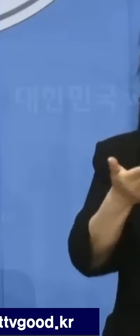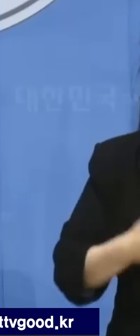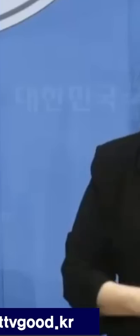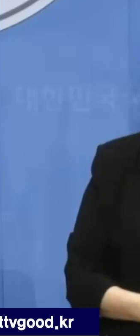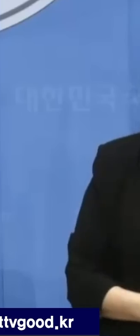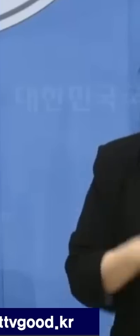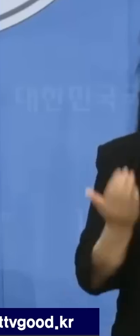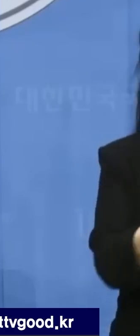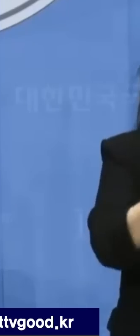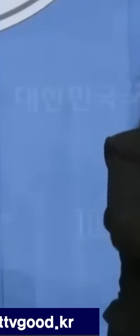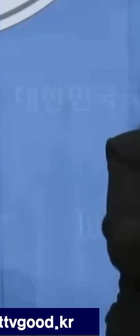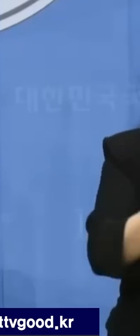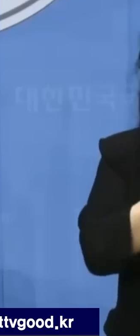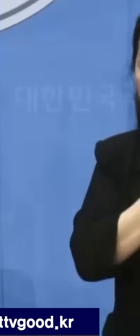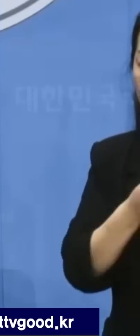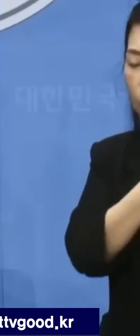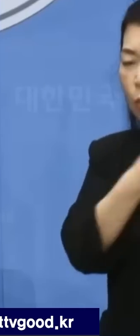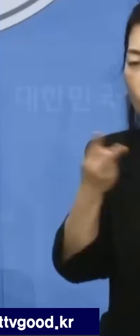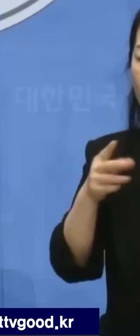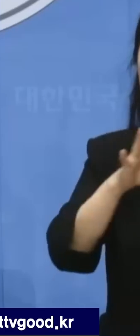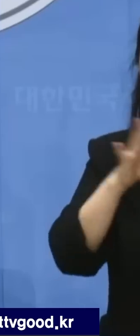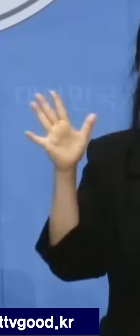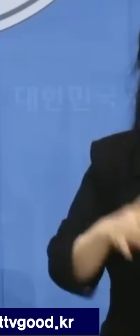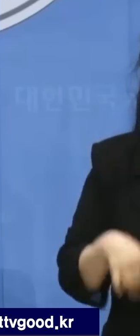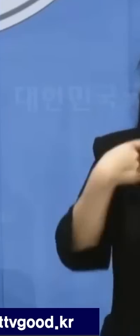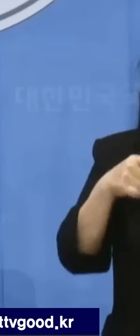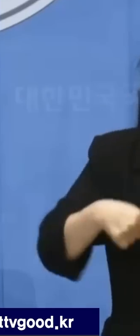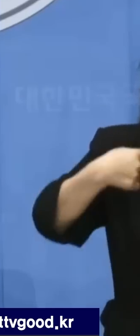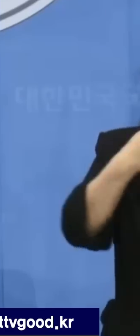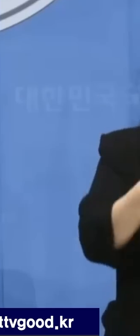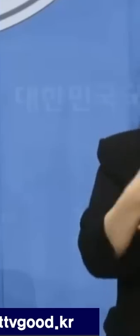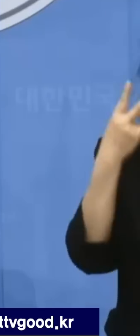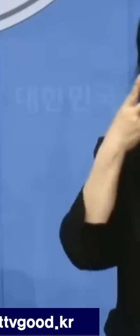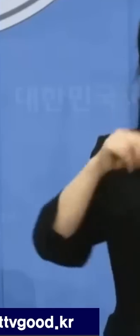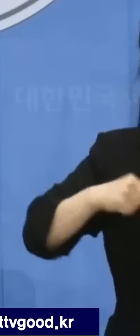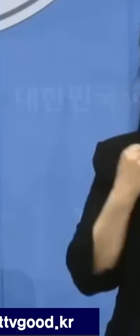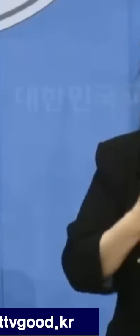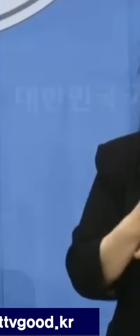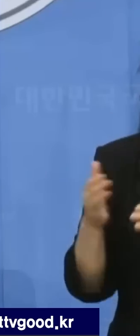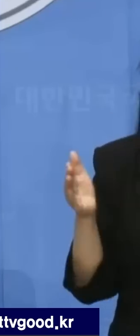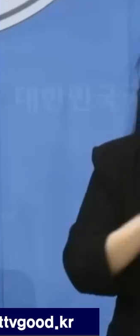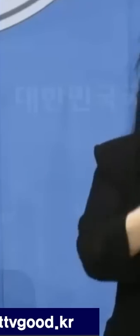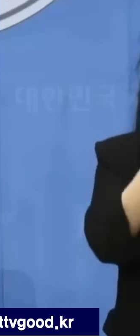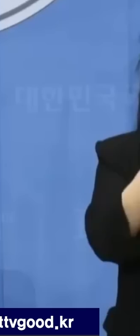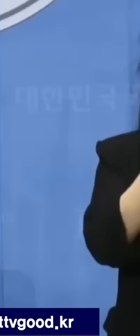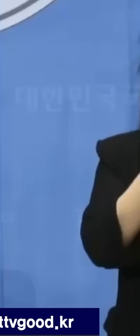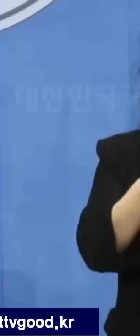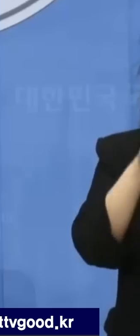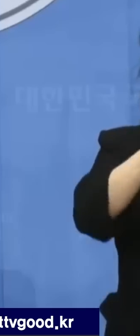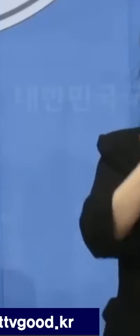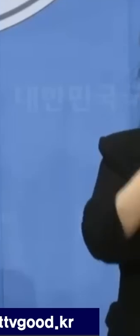당대표도 최고위원도 당원들이 원한다면 언제든지 달려가 강사에 참여하도록 하겠습니다. 다섯째, 민주당